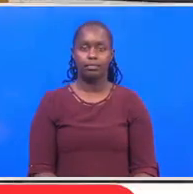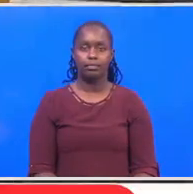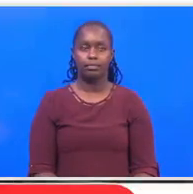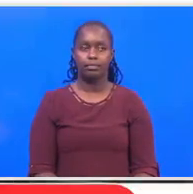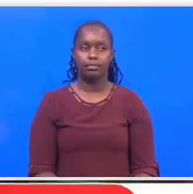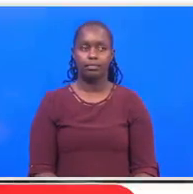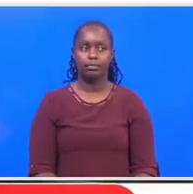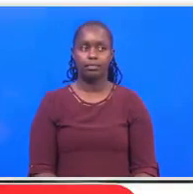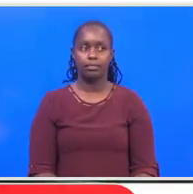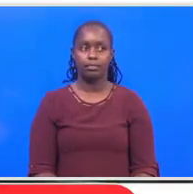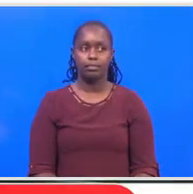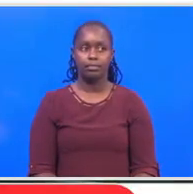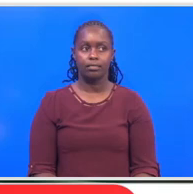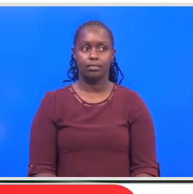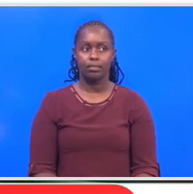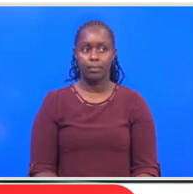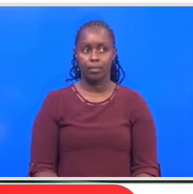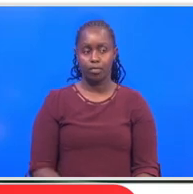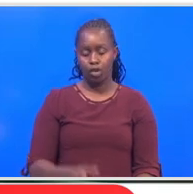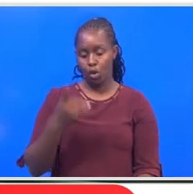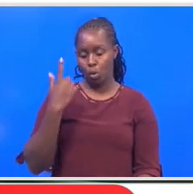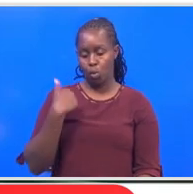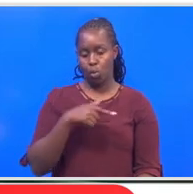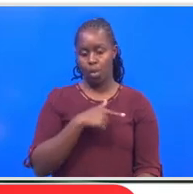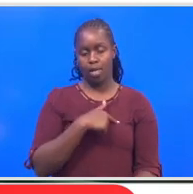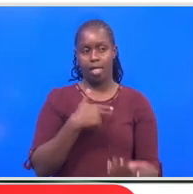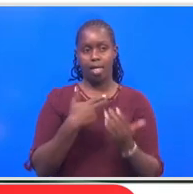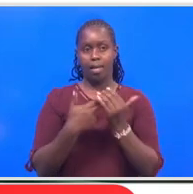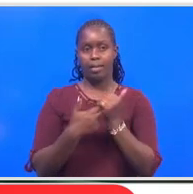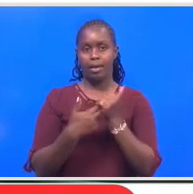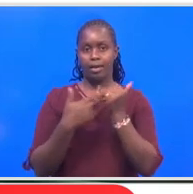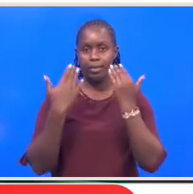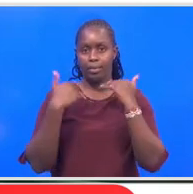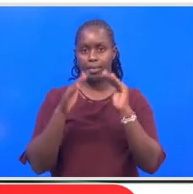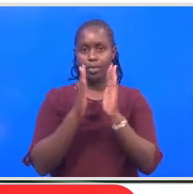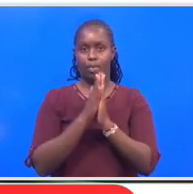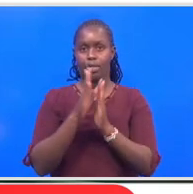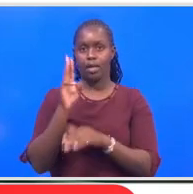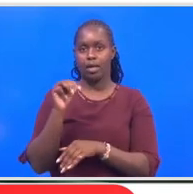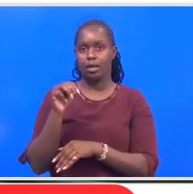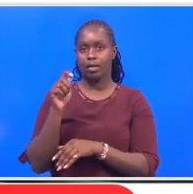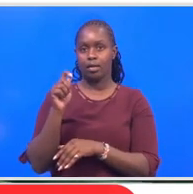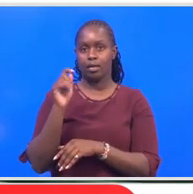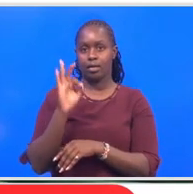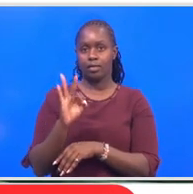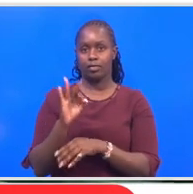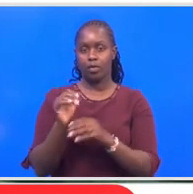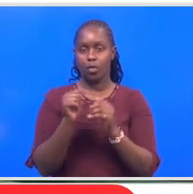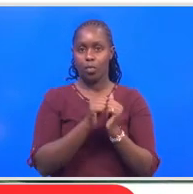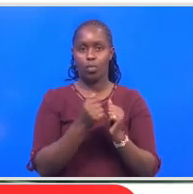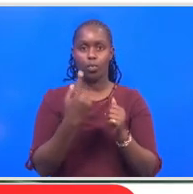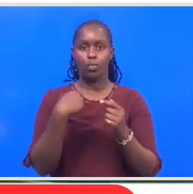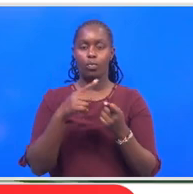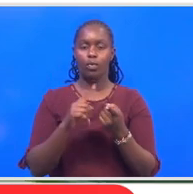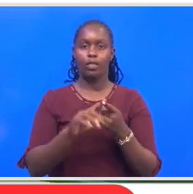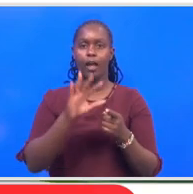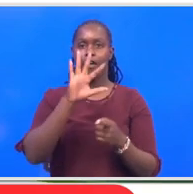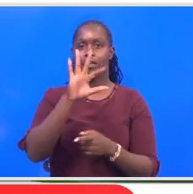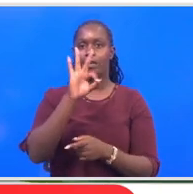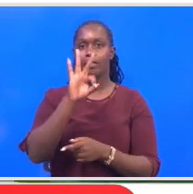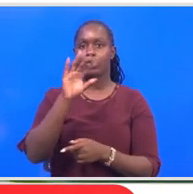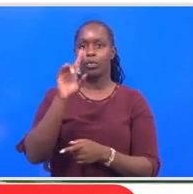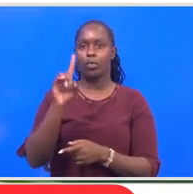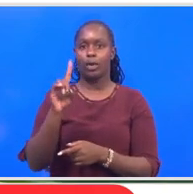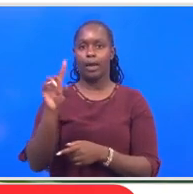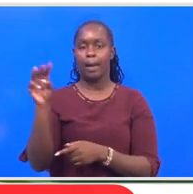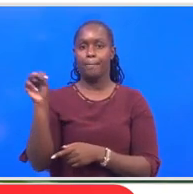flat off. We've partnered with the MTF with a tune of 531 million word fund, that